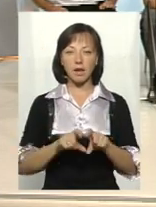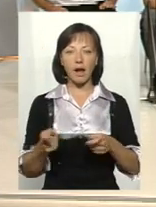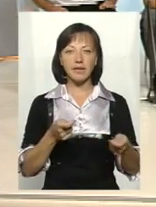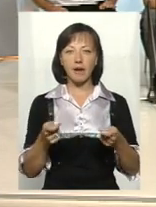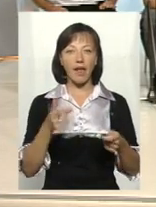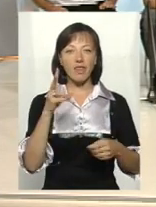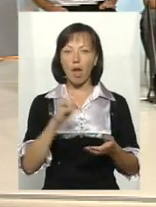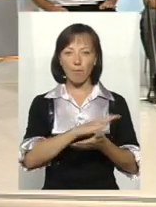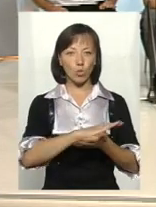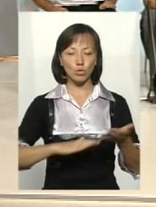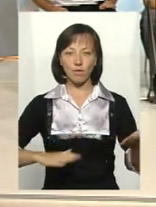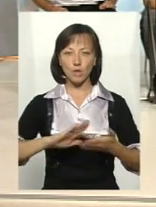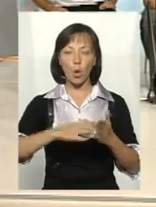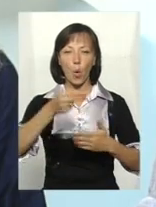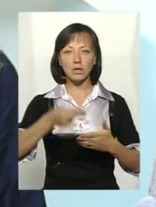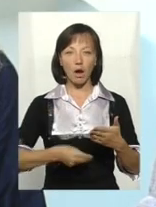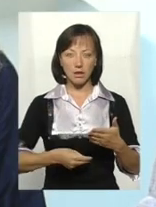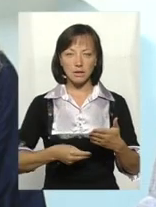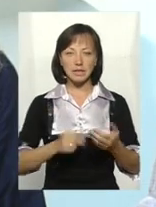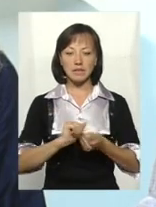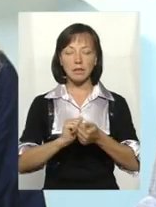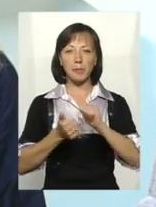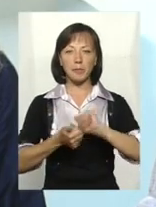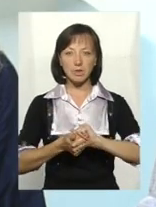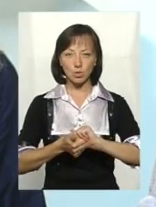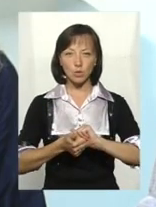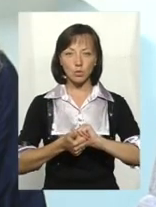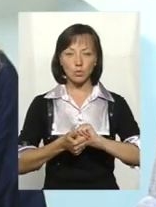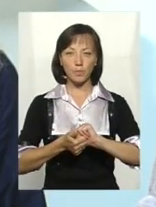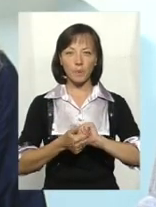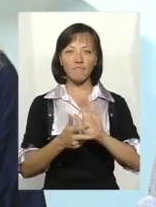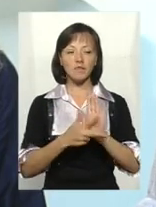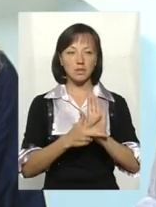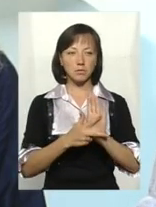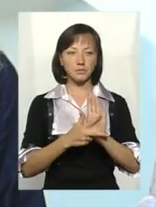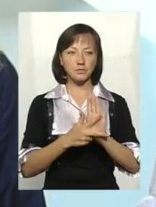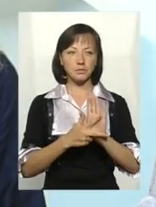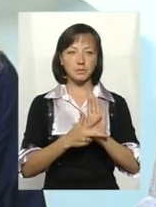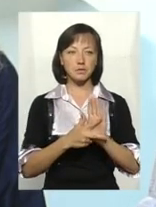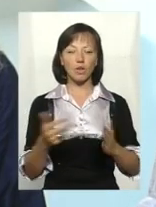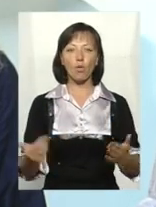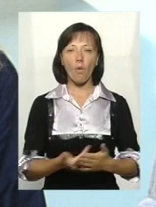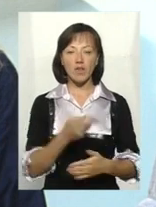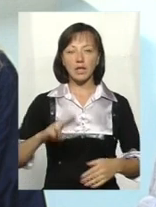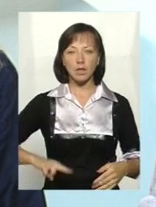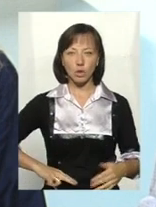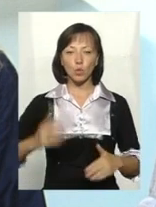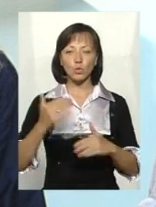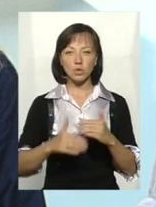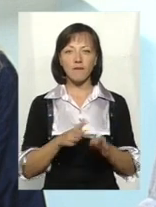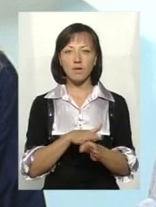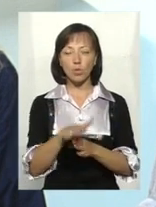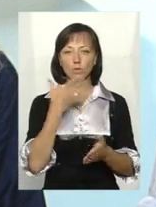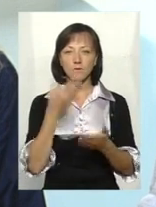не продовжені контракти, замінено у 8. Тобто 8 нових директорів вже виконують